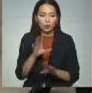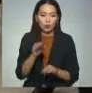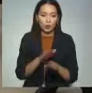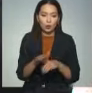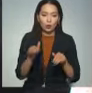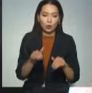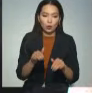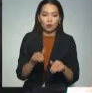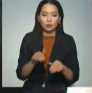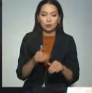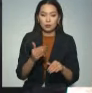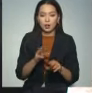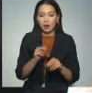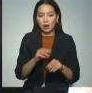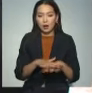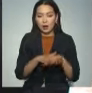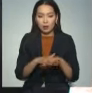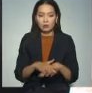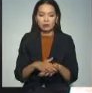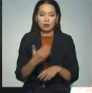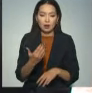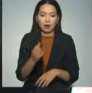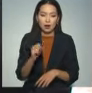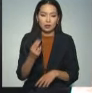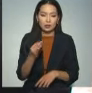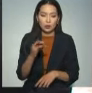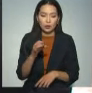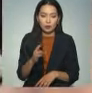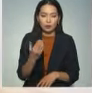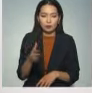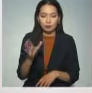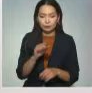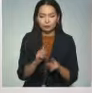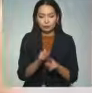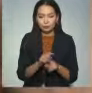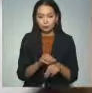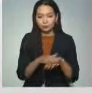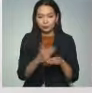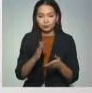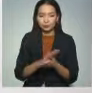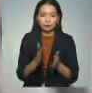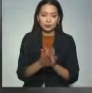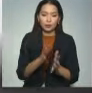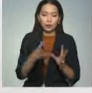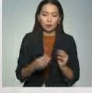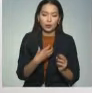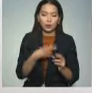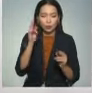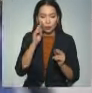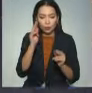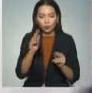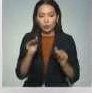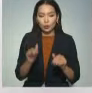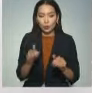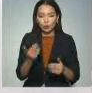ағарту министрлігі қаржы орталығы акционерлік қоғам арасында 3 шақты шарт жасалған. Сол келісім шарттың негізінде оқу орны